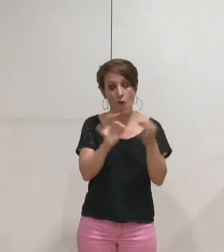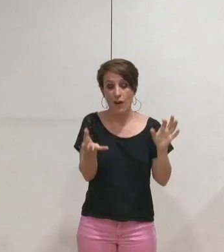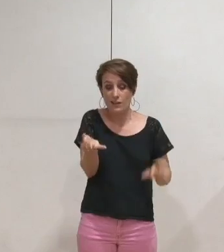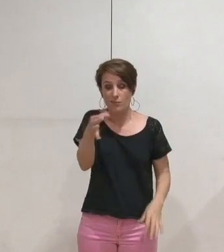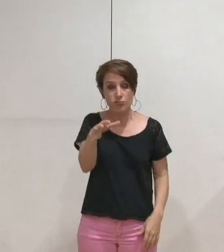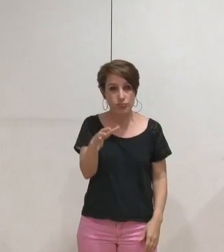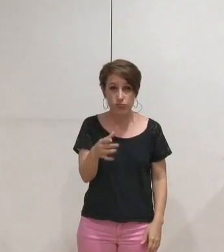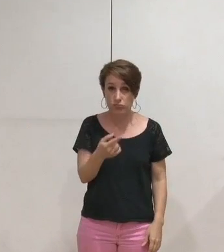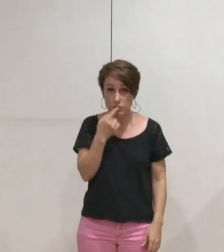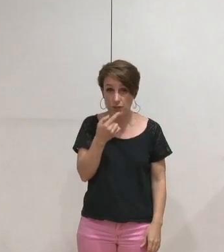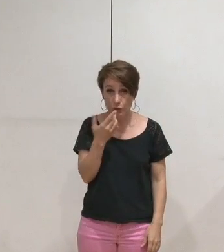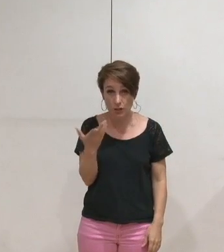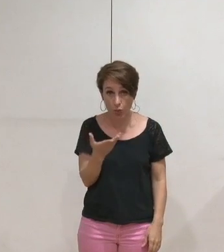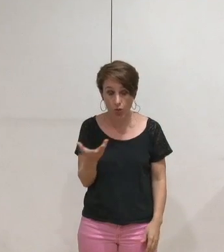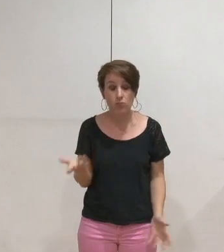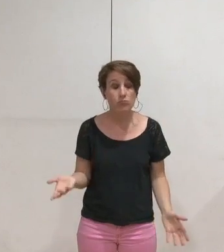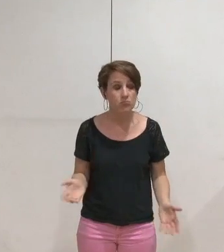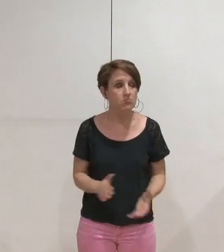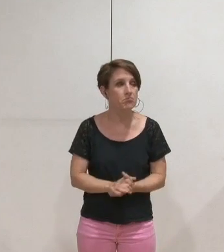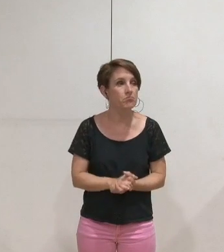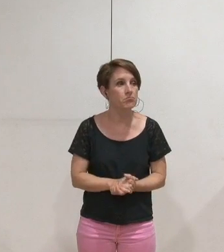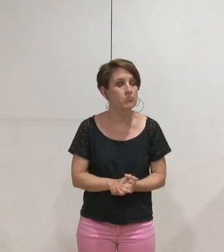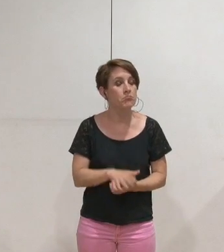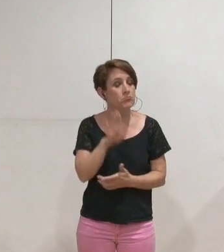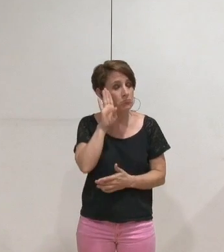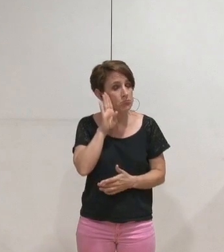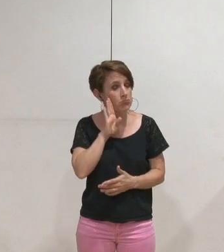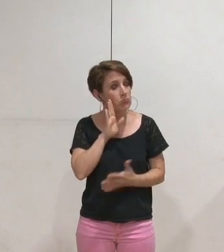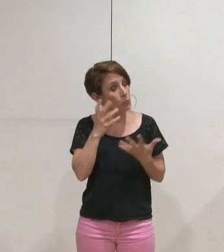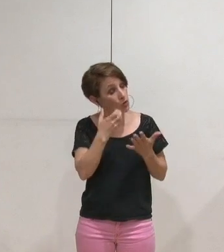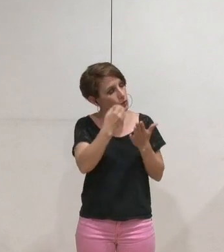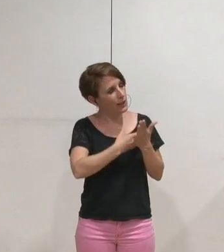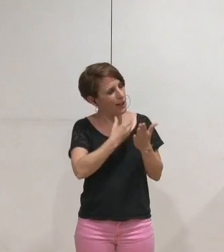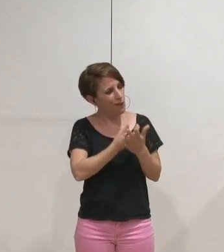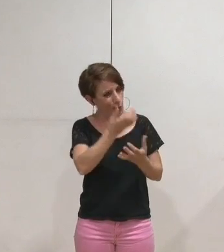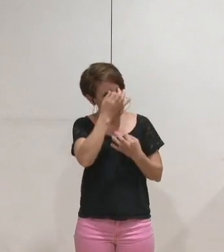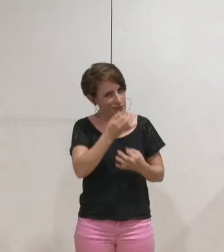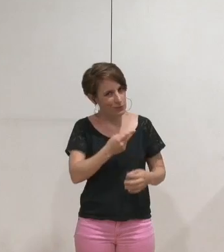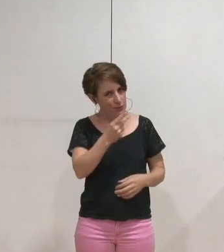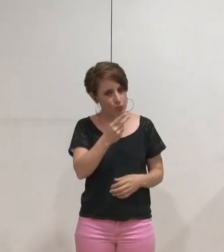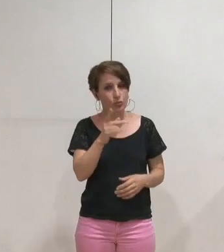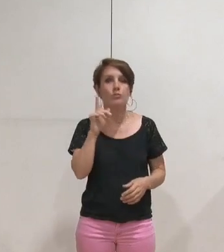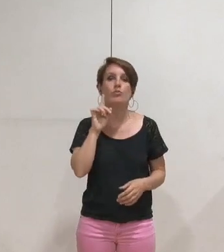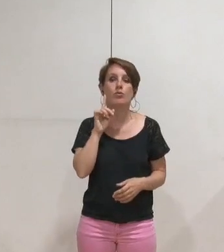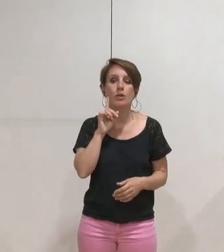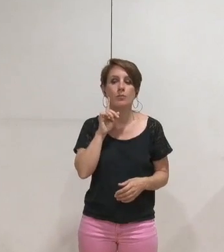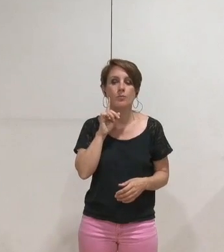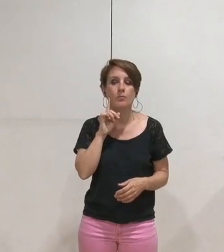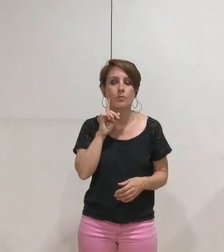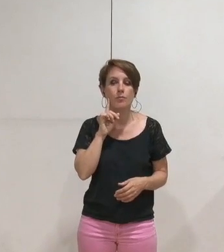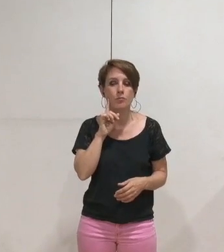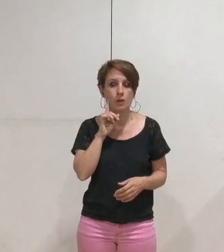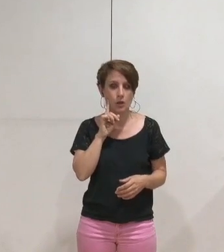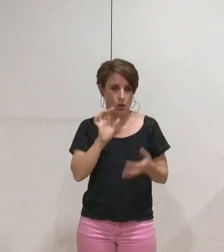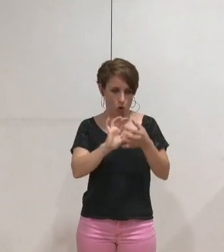amendement je je voudrais avoir des précision parce que si je le lis si je